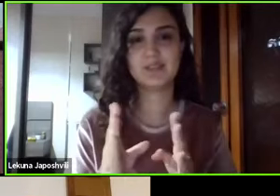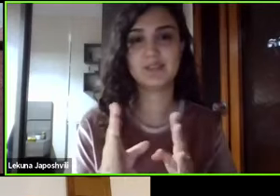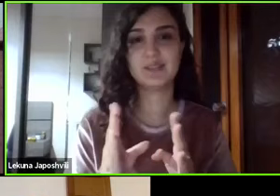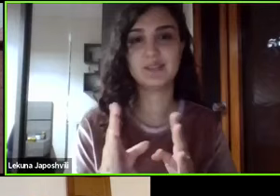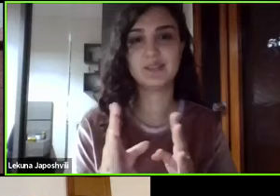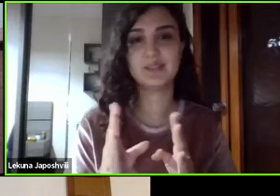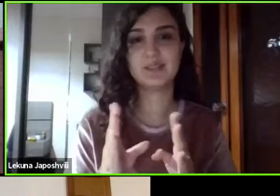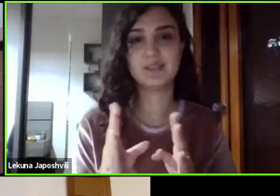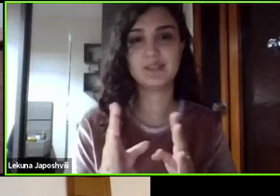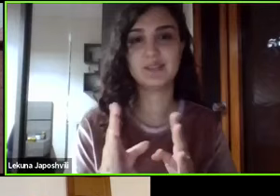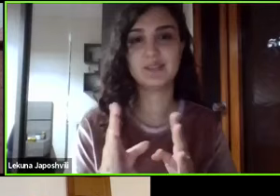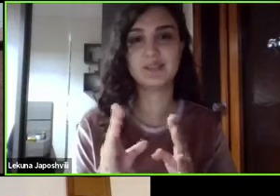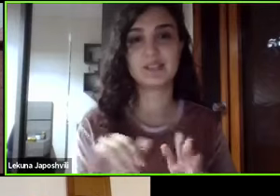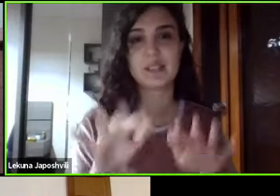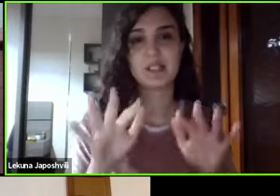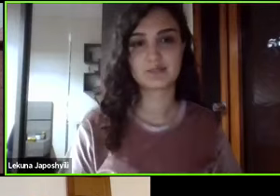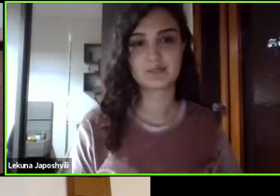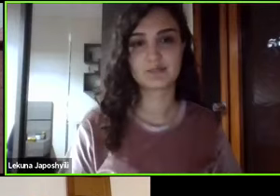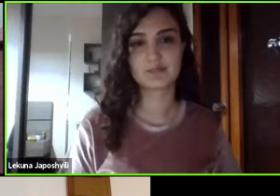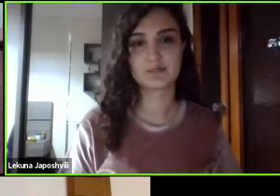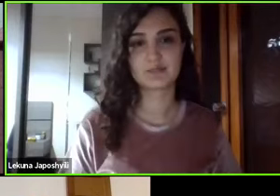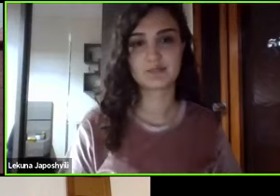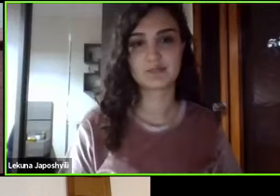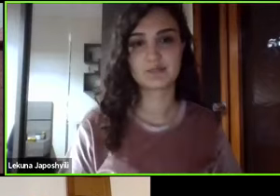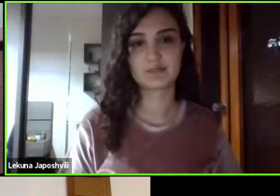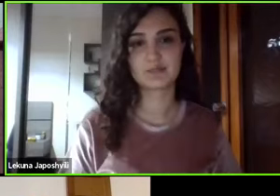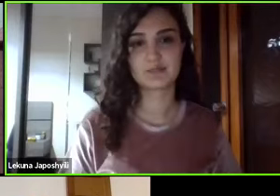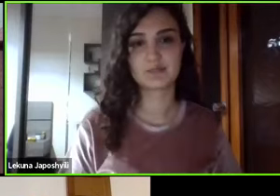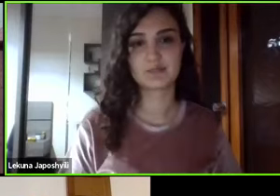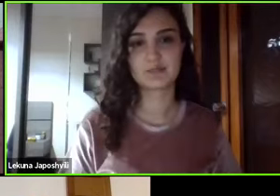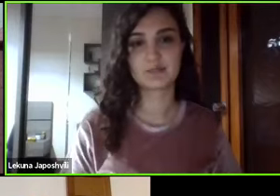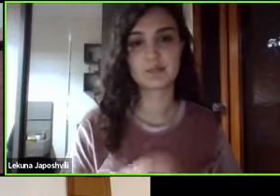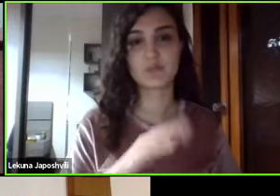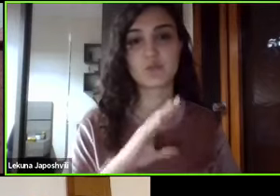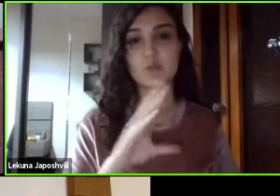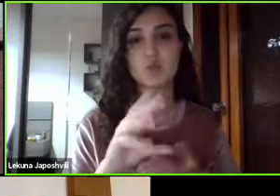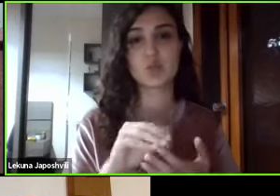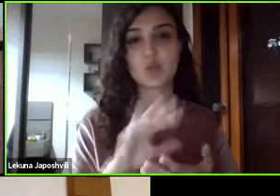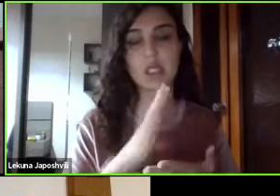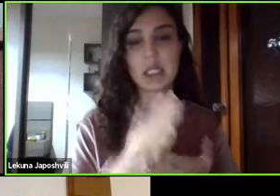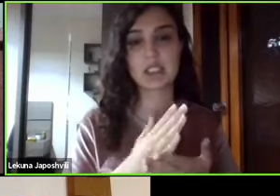ბავშვის კომფორტული ველი სულ არ არის ხოლმე გათვალისწინებული